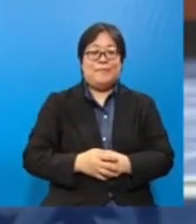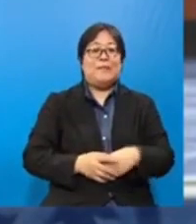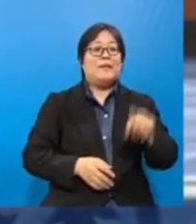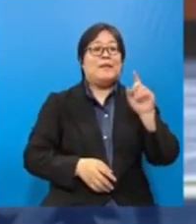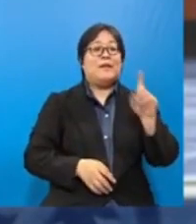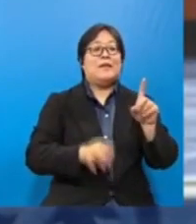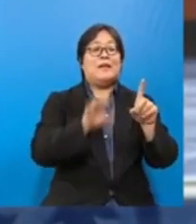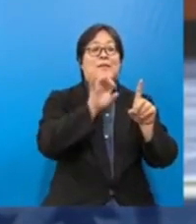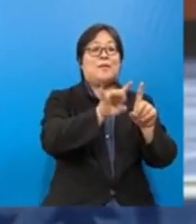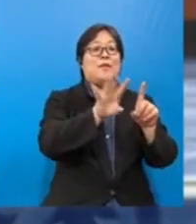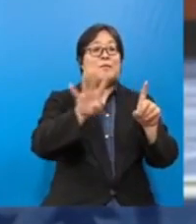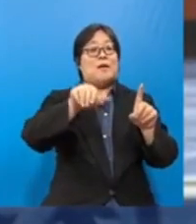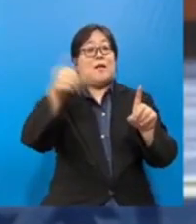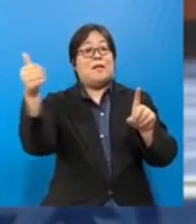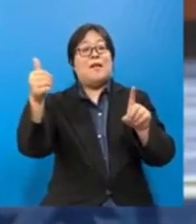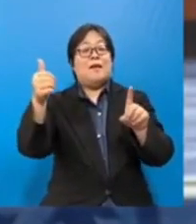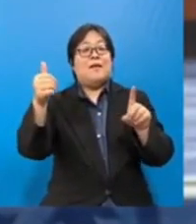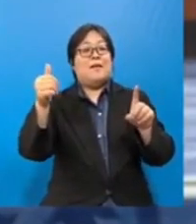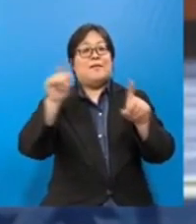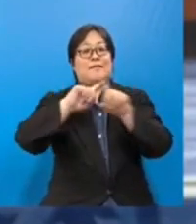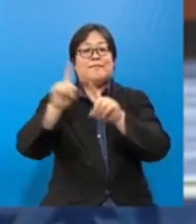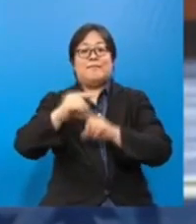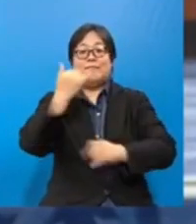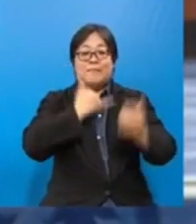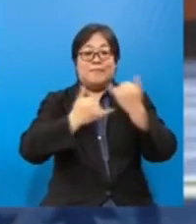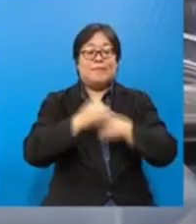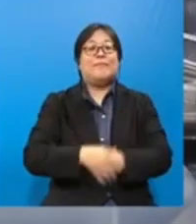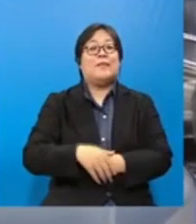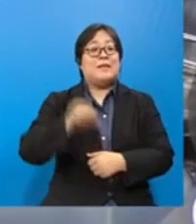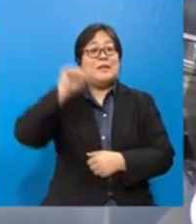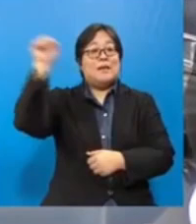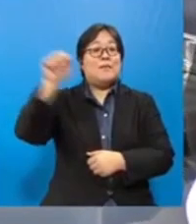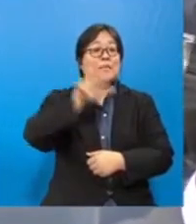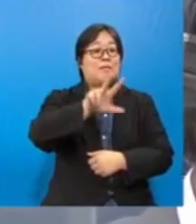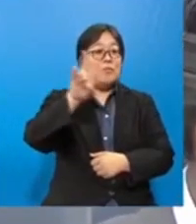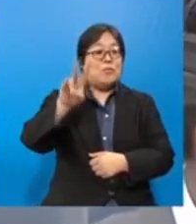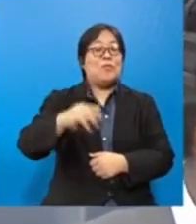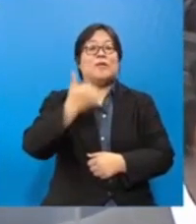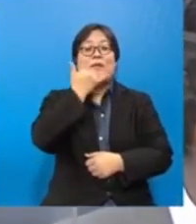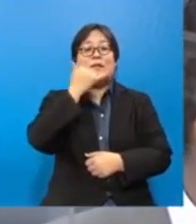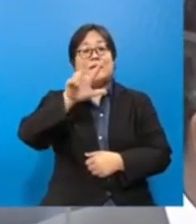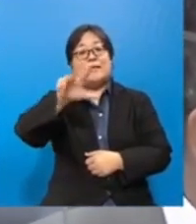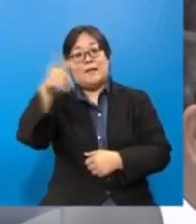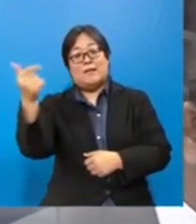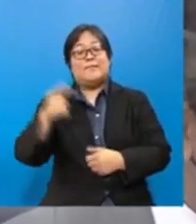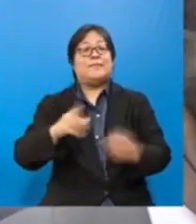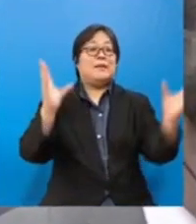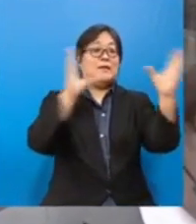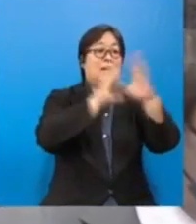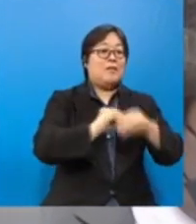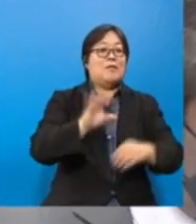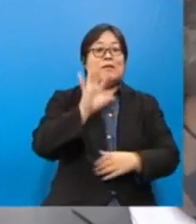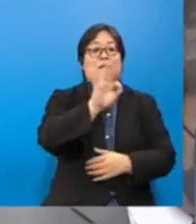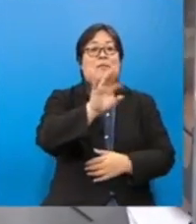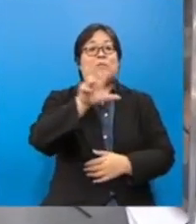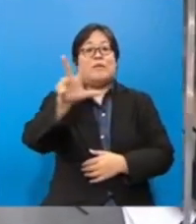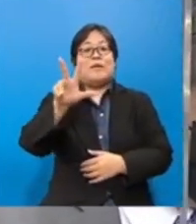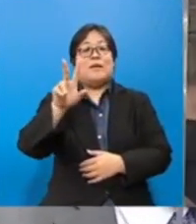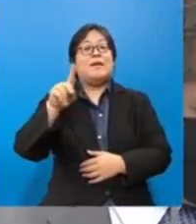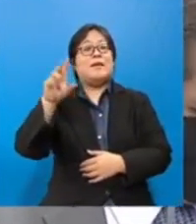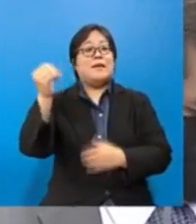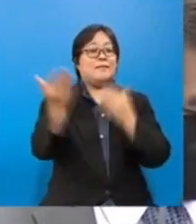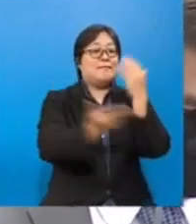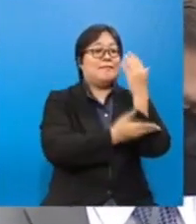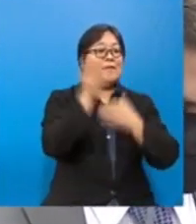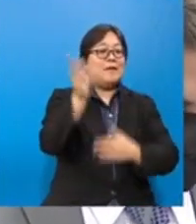184 kesadaran futai lain desa buah 37 pembalap haram tiga kesalahan lain di Serawak 93 cash